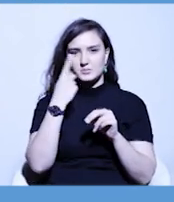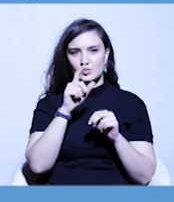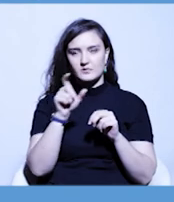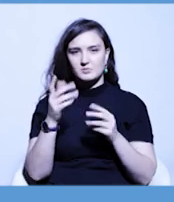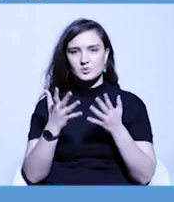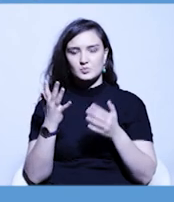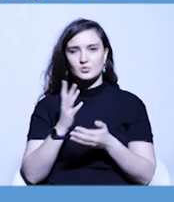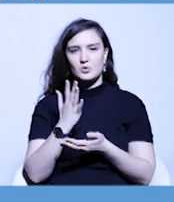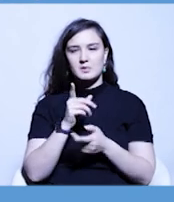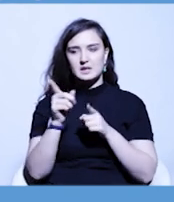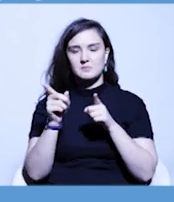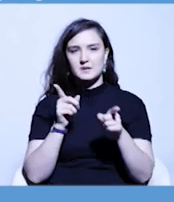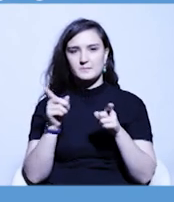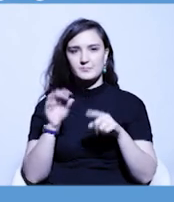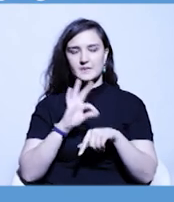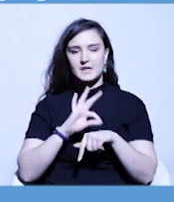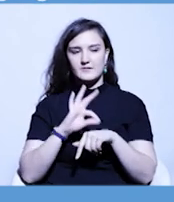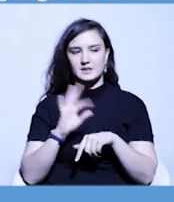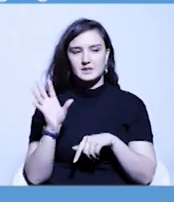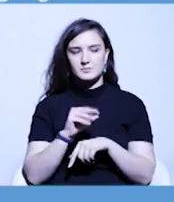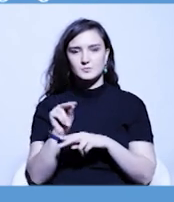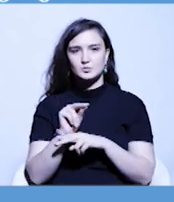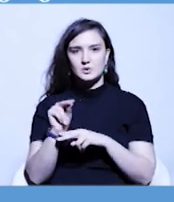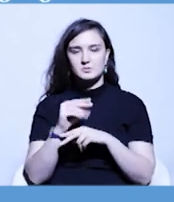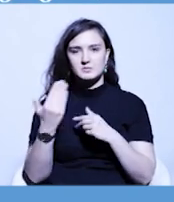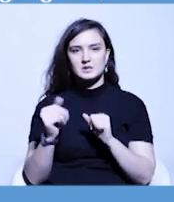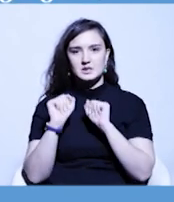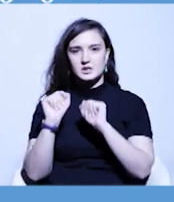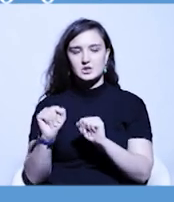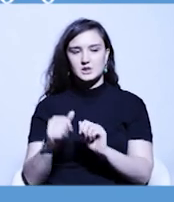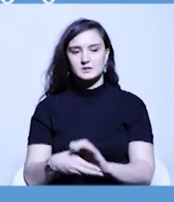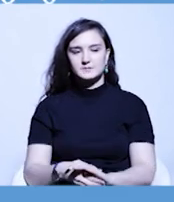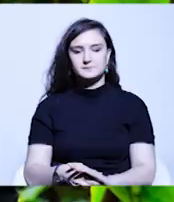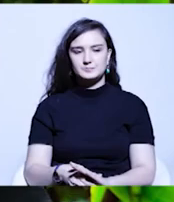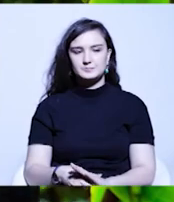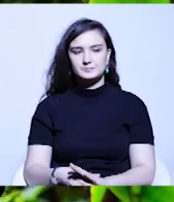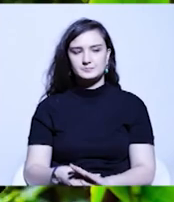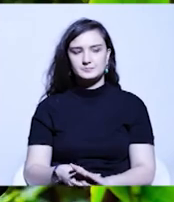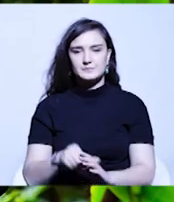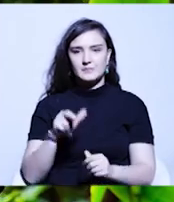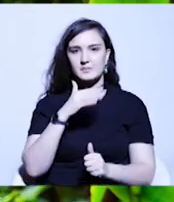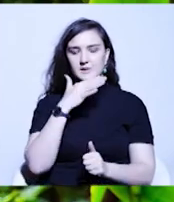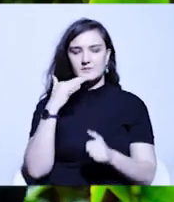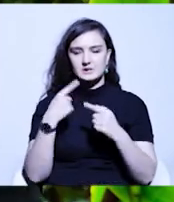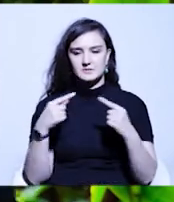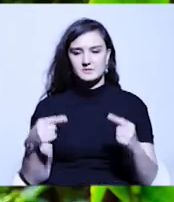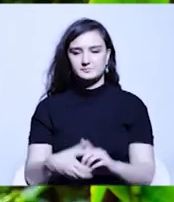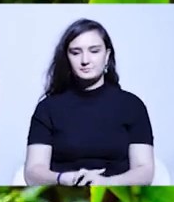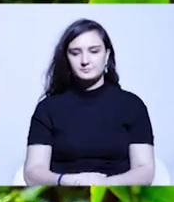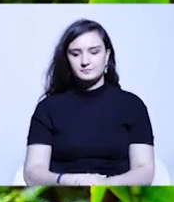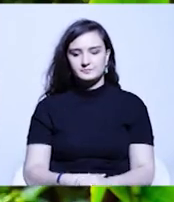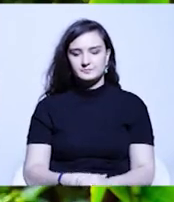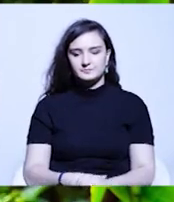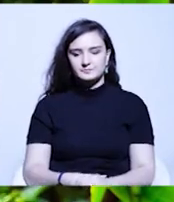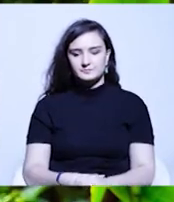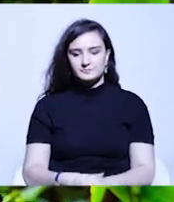პიროვნების თუ რომელიმე დაავადების კურნალობის მხარდასაჭერად და მრავალი სხვა. ეხლა